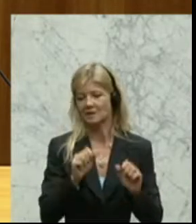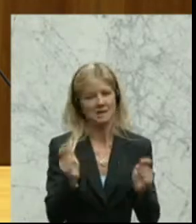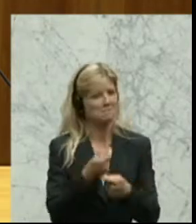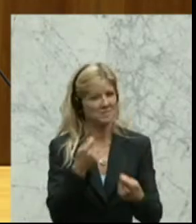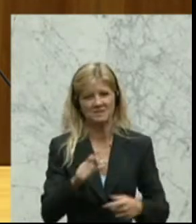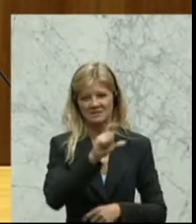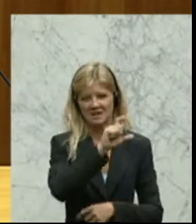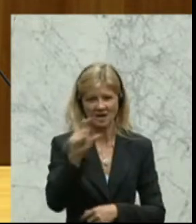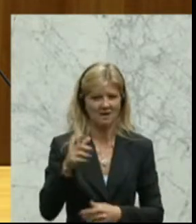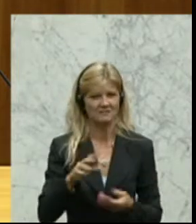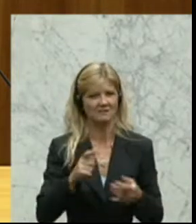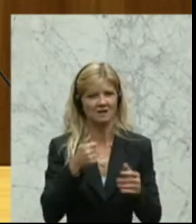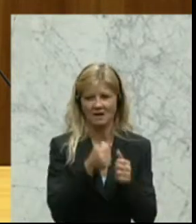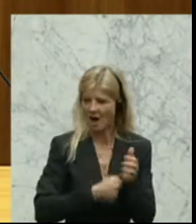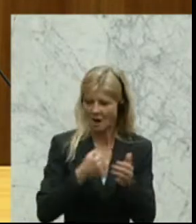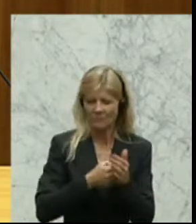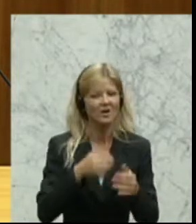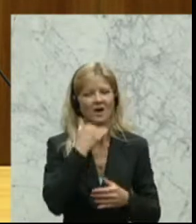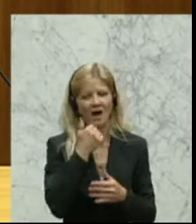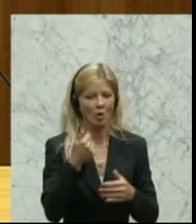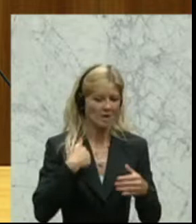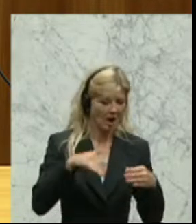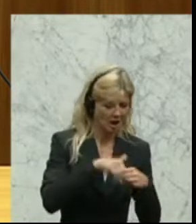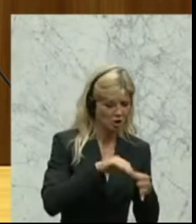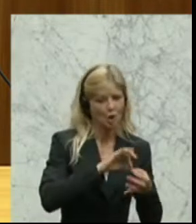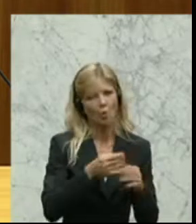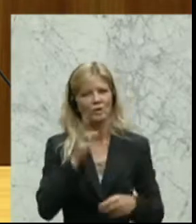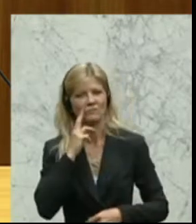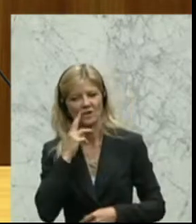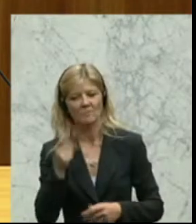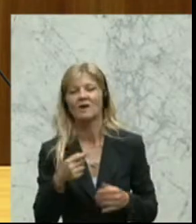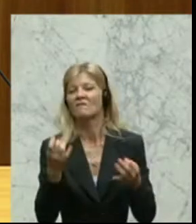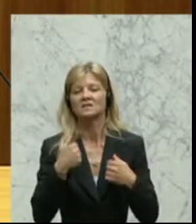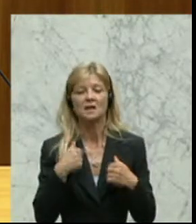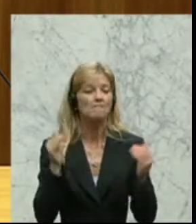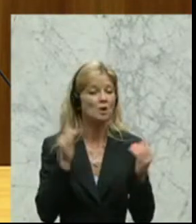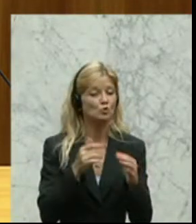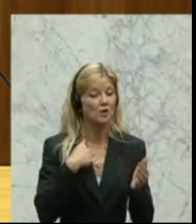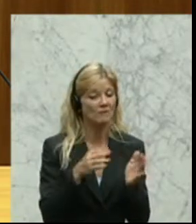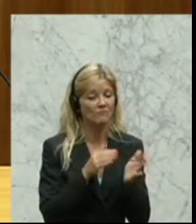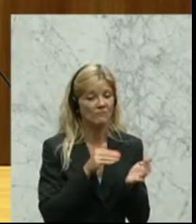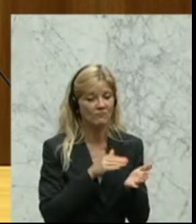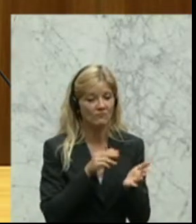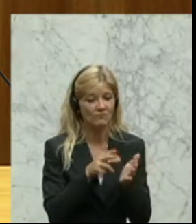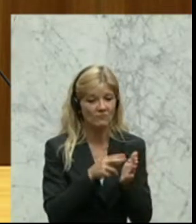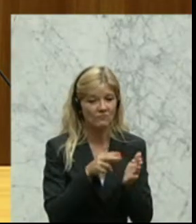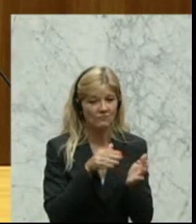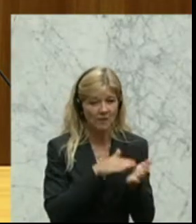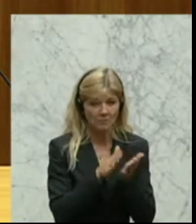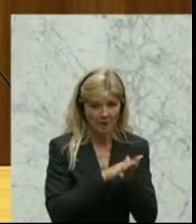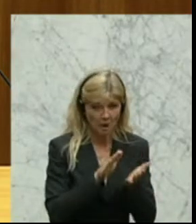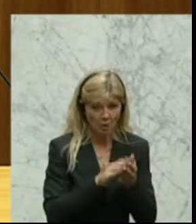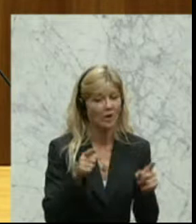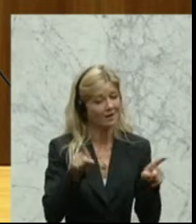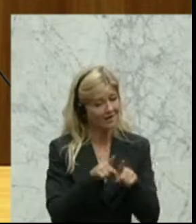du Angestellter bist. Denn das Geld, was für das Persönliche zur Verfügung steht, wird gleich untergestellt. Wir können aber auch Akzente